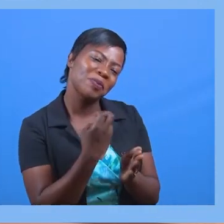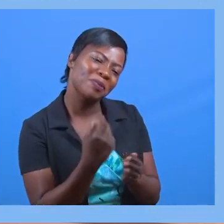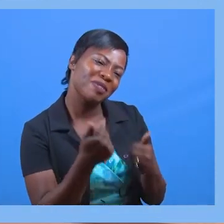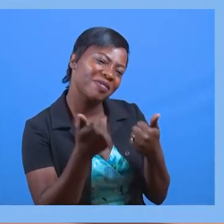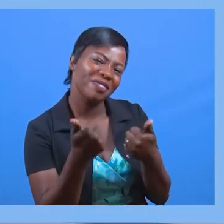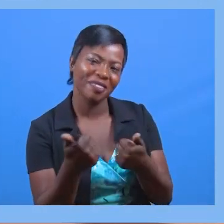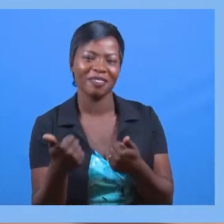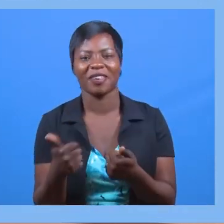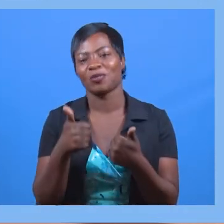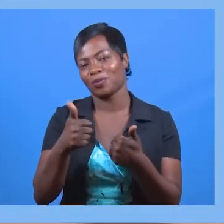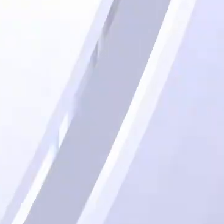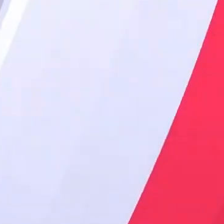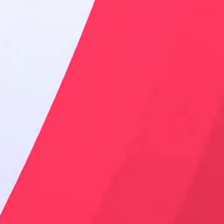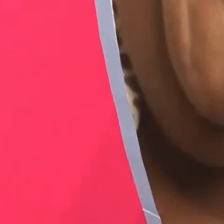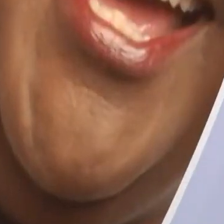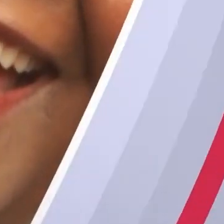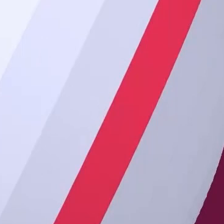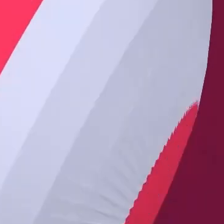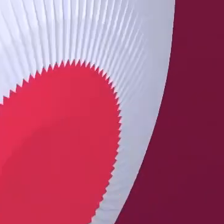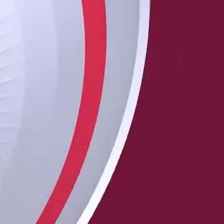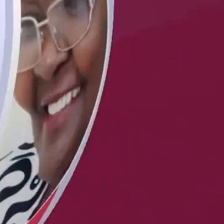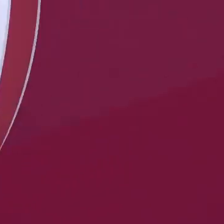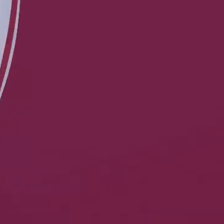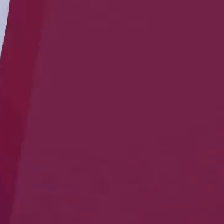takwazisana. Ngatisangane muchikamu chinotevera.